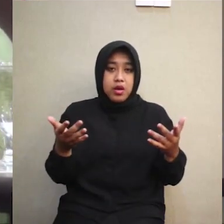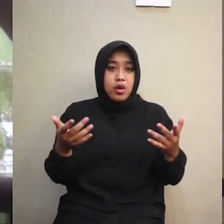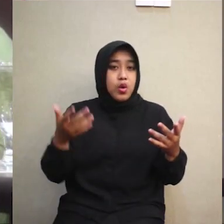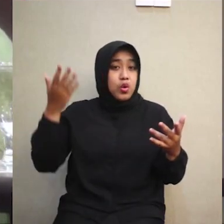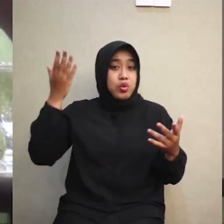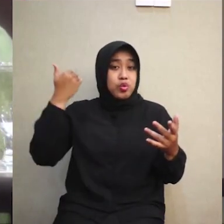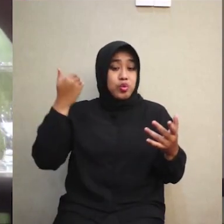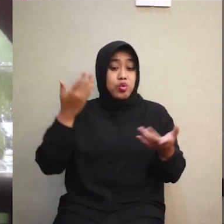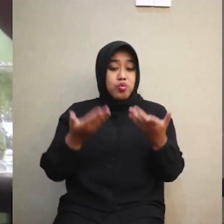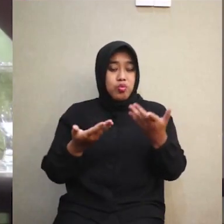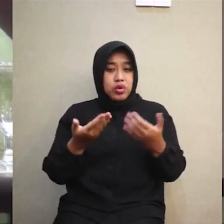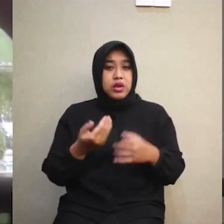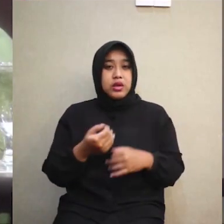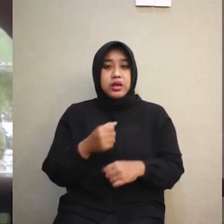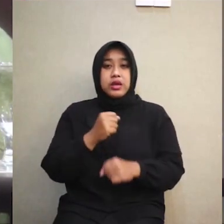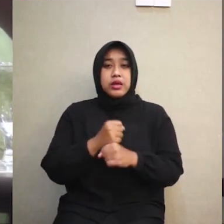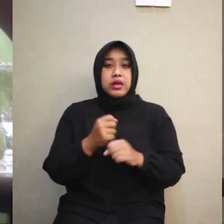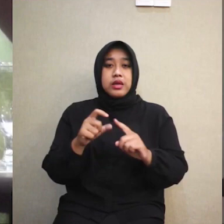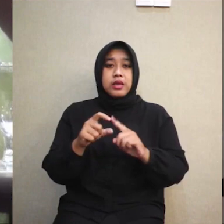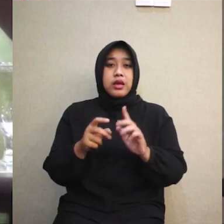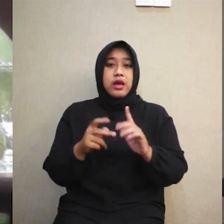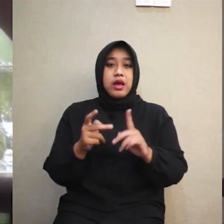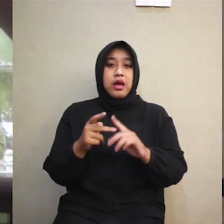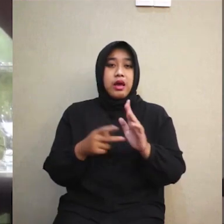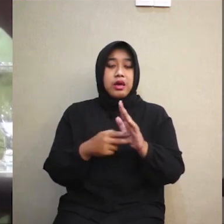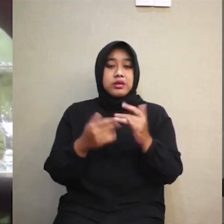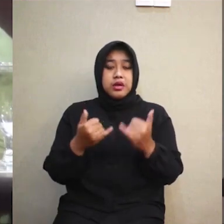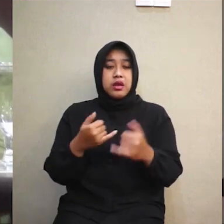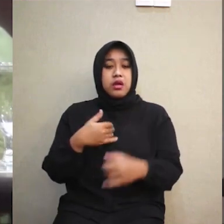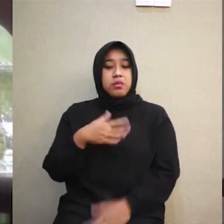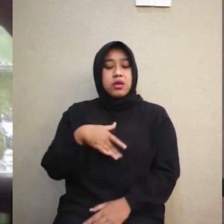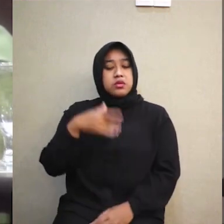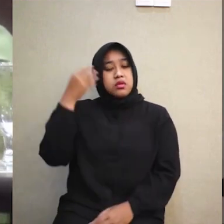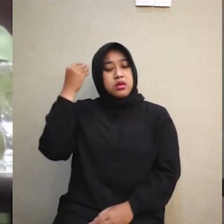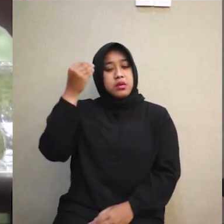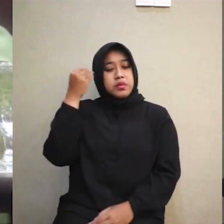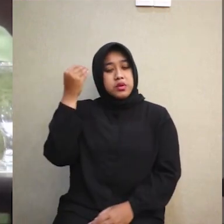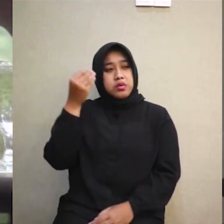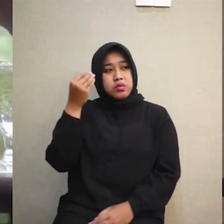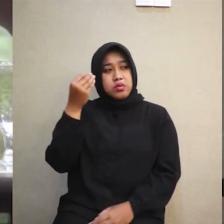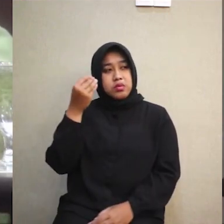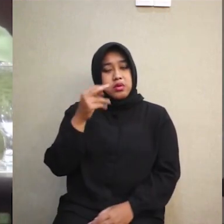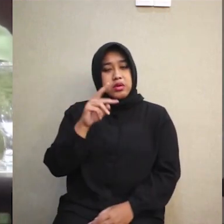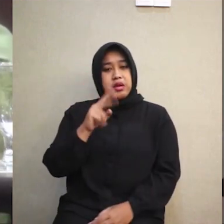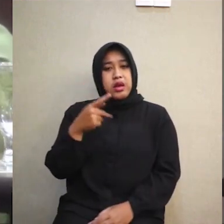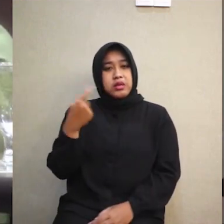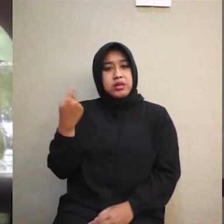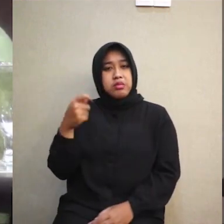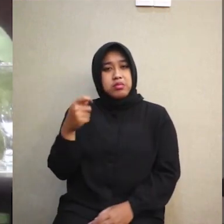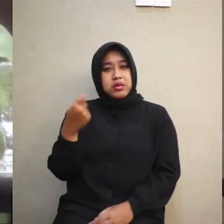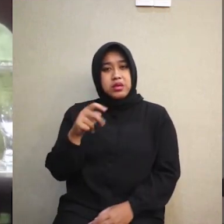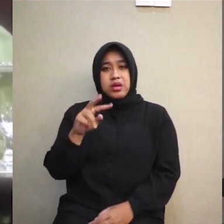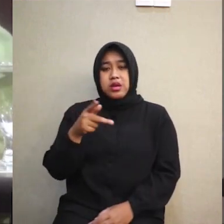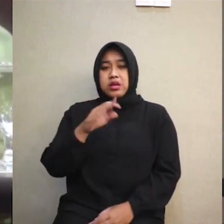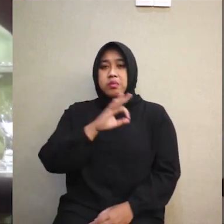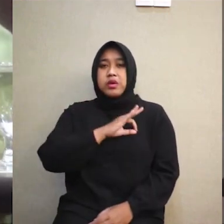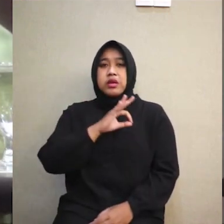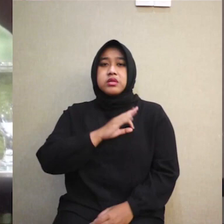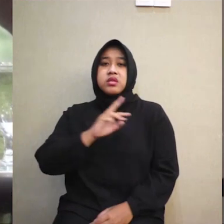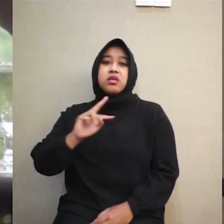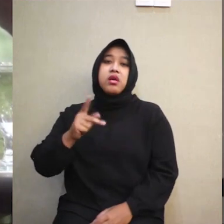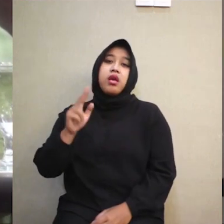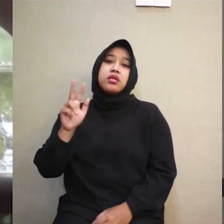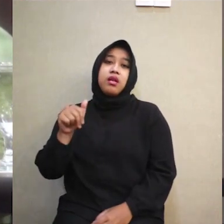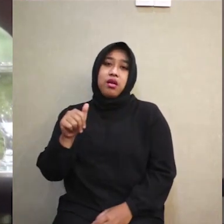dulu mungkin kita lihat GBHN ya tapi sekarang kita bingung nih Begitu ganti menteri ganti presiden ganti lagi